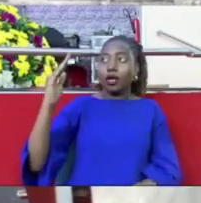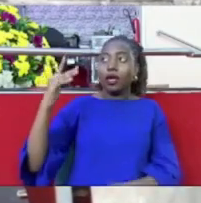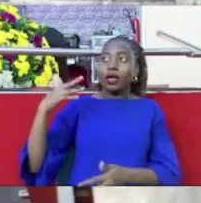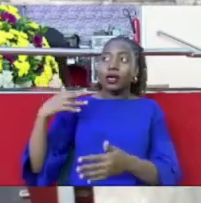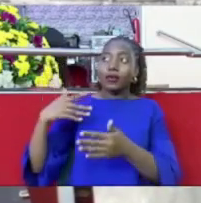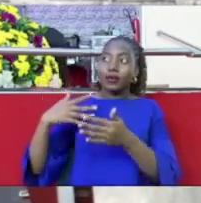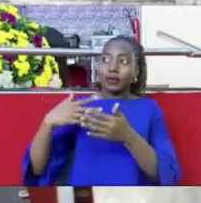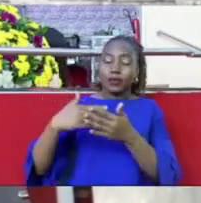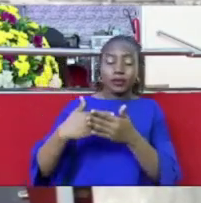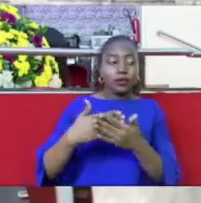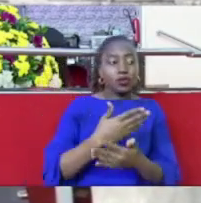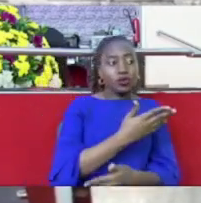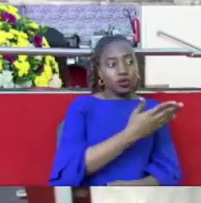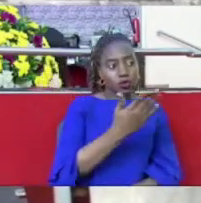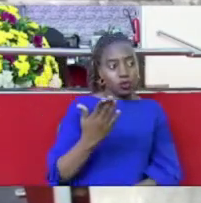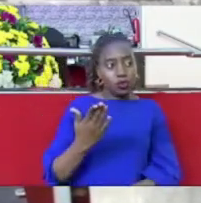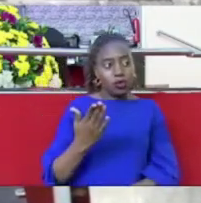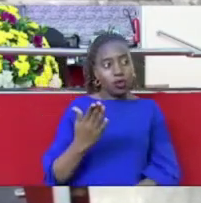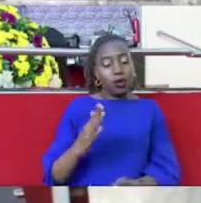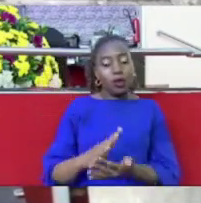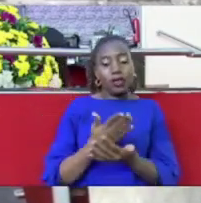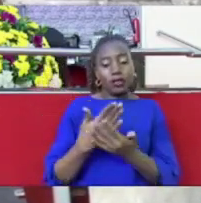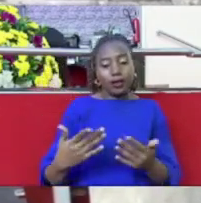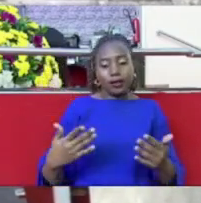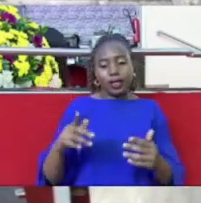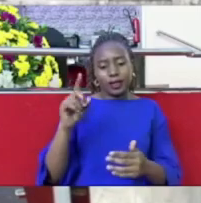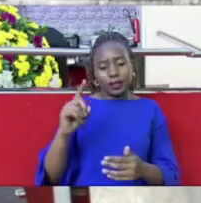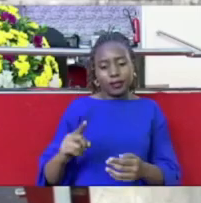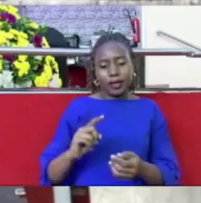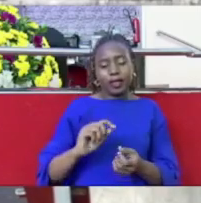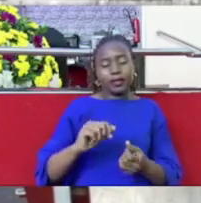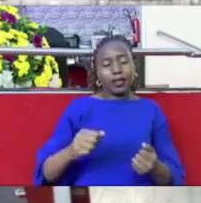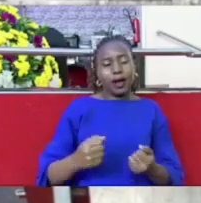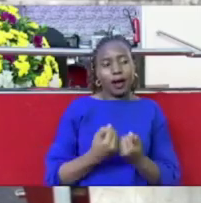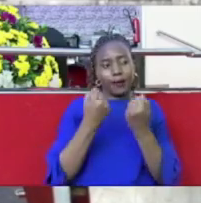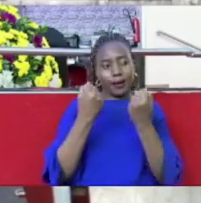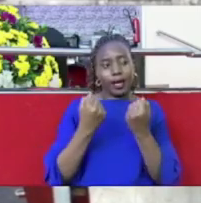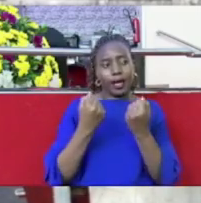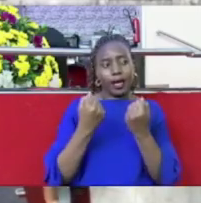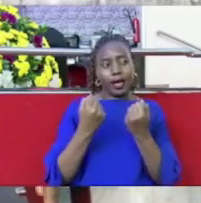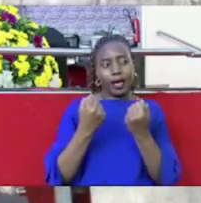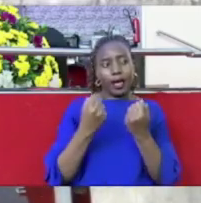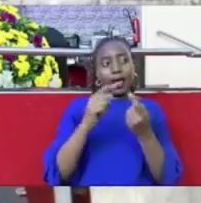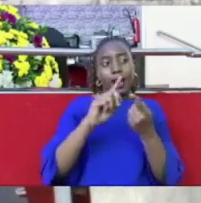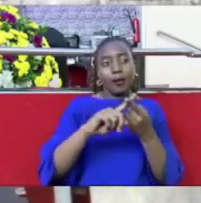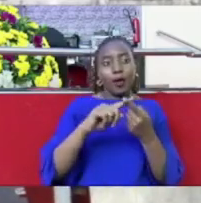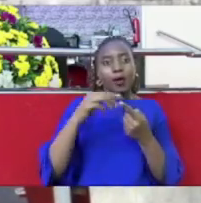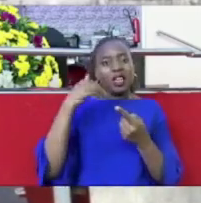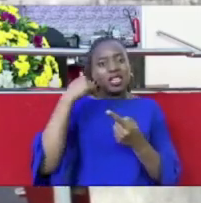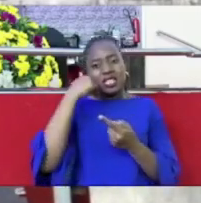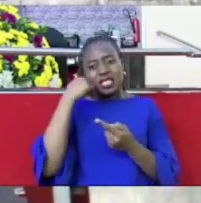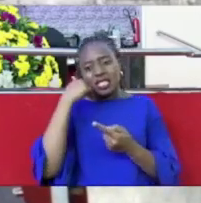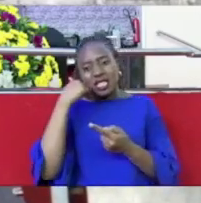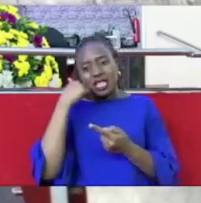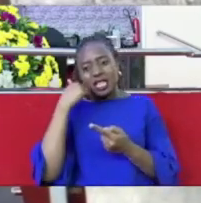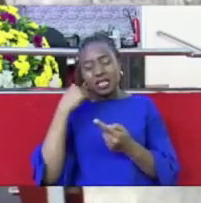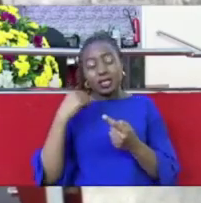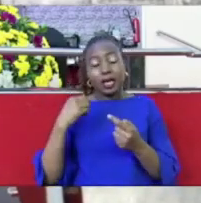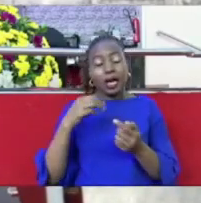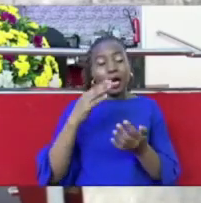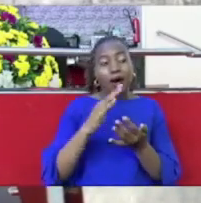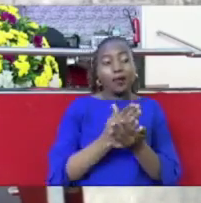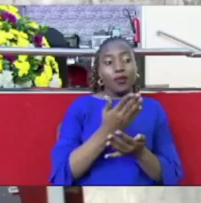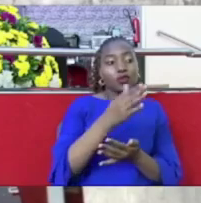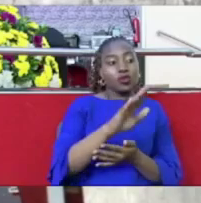wako, a few things have to take shape. Pana mambo kadhaa ambayo lazima yatafanyika. Sickness and disease can never be your portion. Magonjwa na maradhi hayawezi kuwa